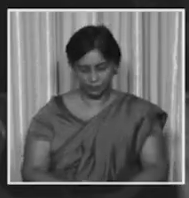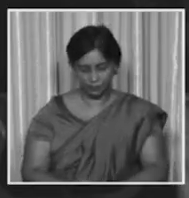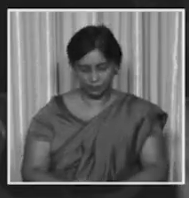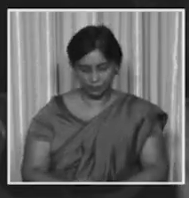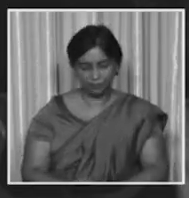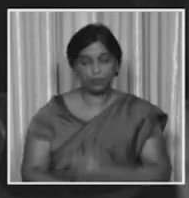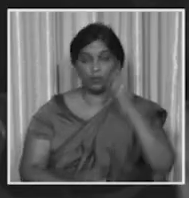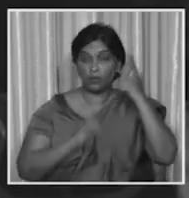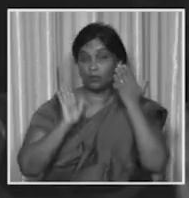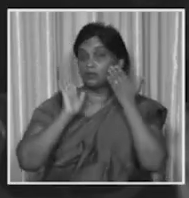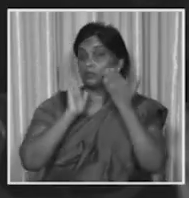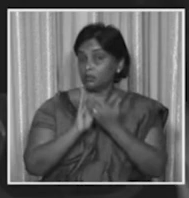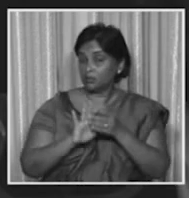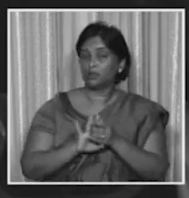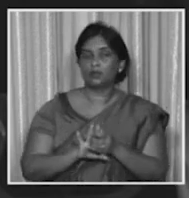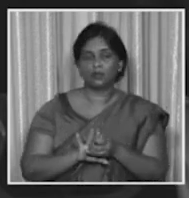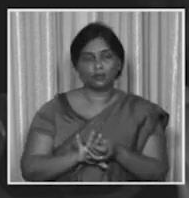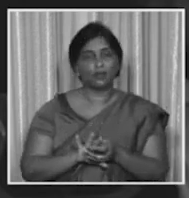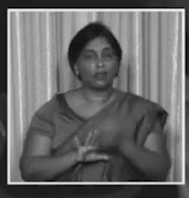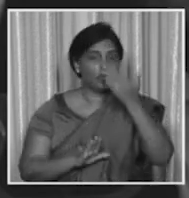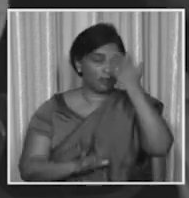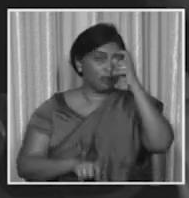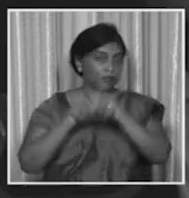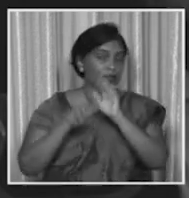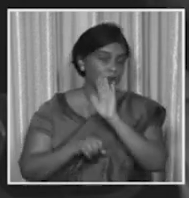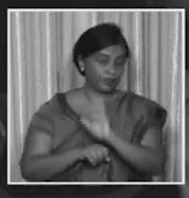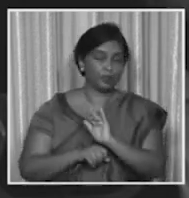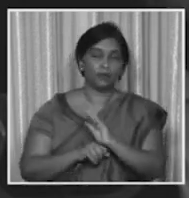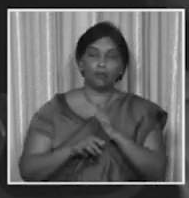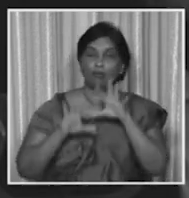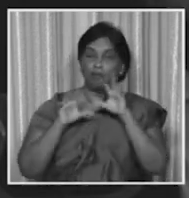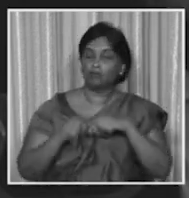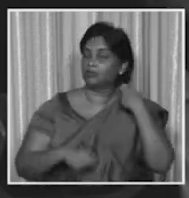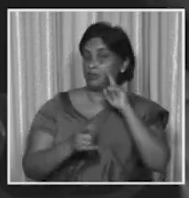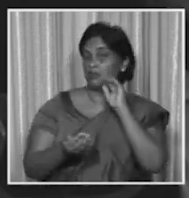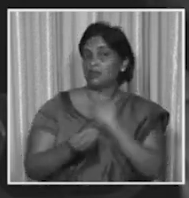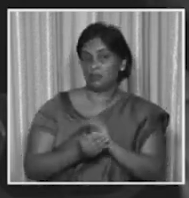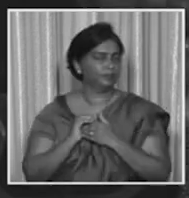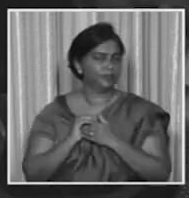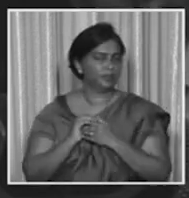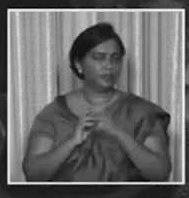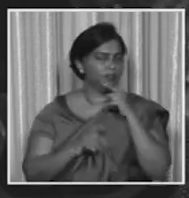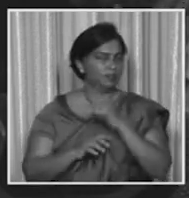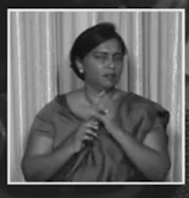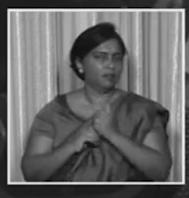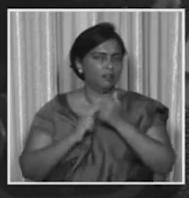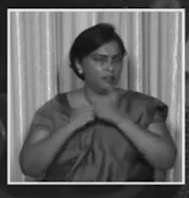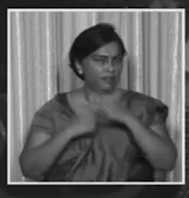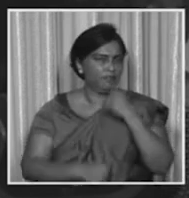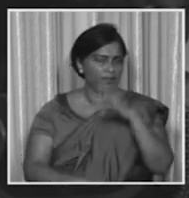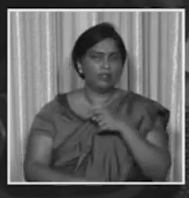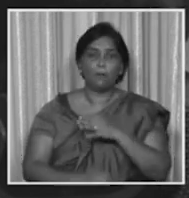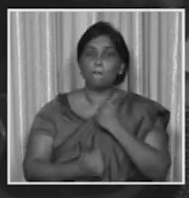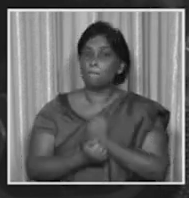உரிமைகளும் மதிக்கப்படுவதாகவும் காட்டிக்கொண்டு மறுபுறத்திலே தமிழர்களை முழுமையாக ஒடுக்குகின்ற ஒரு செயல்பாடு முன்னெடுக்கப்பட்டிருந்தது. போலீசாருடைய